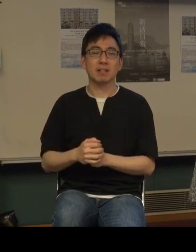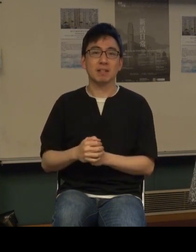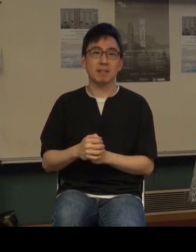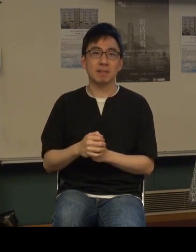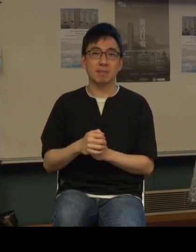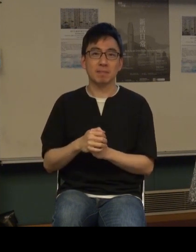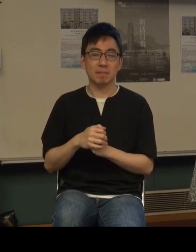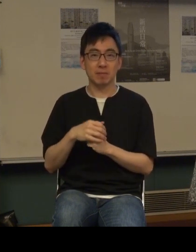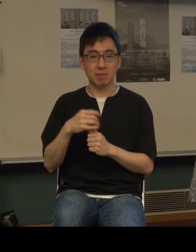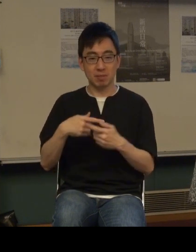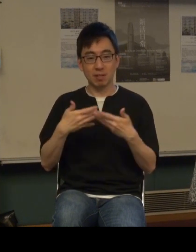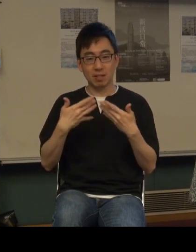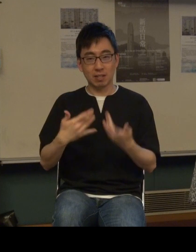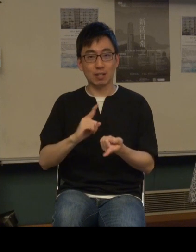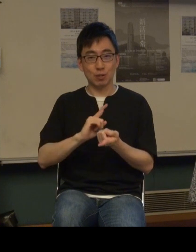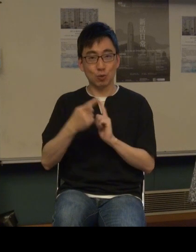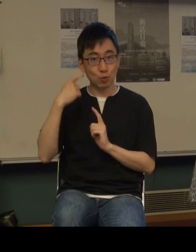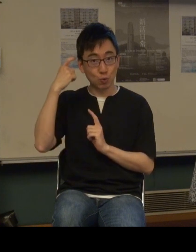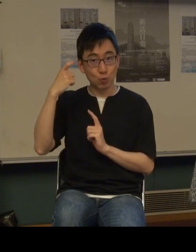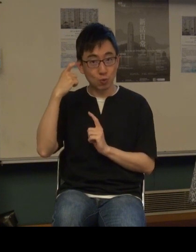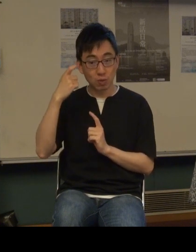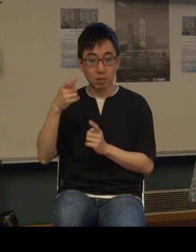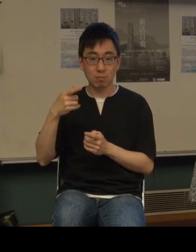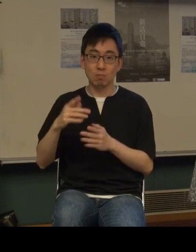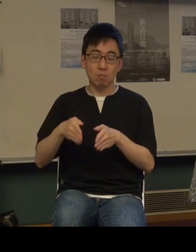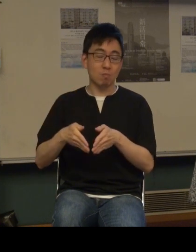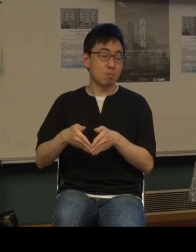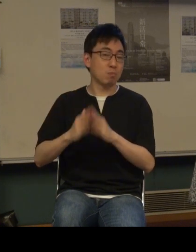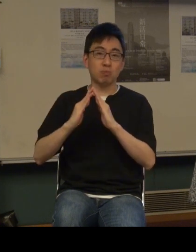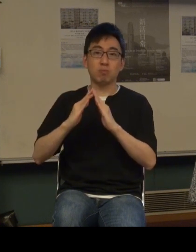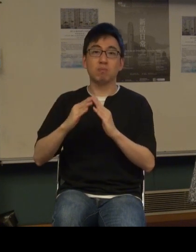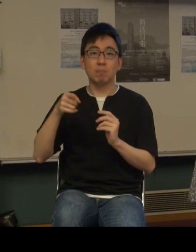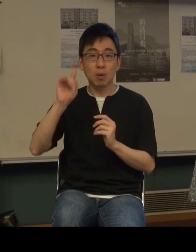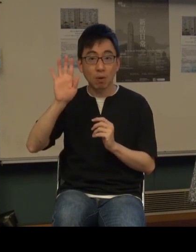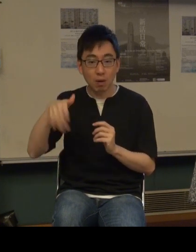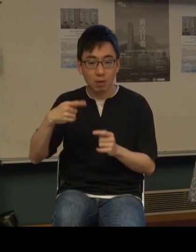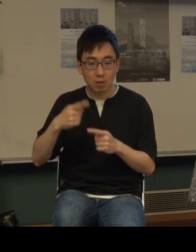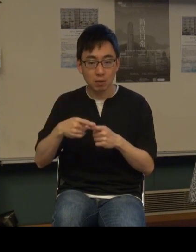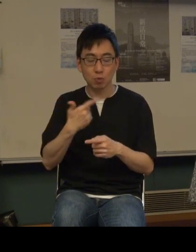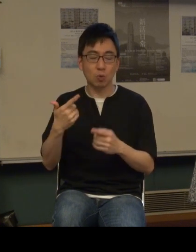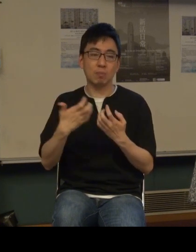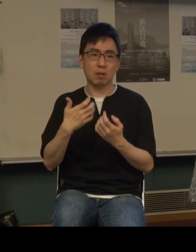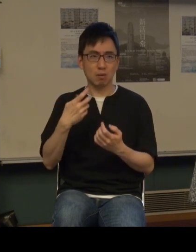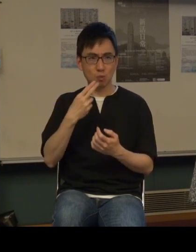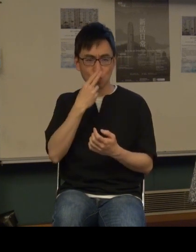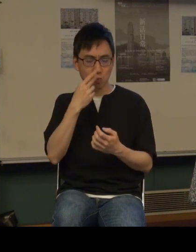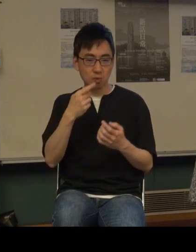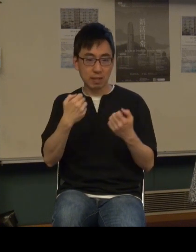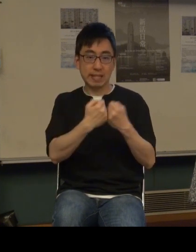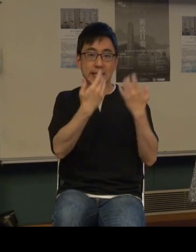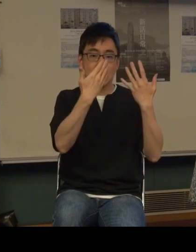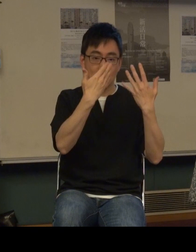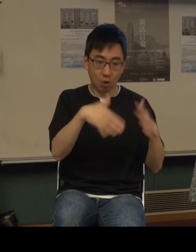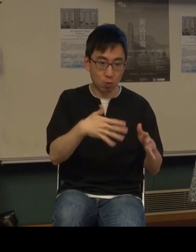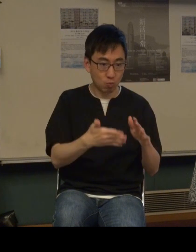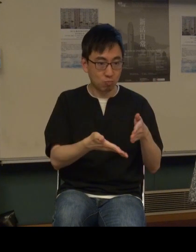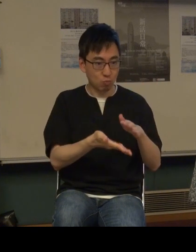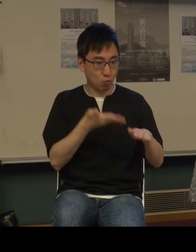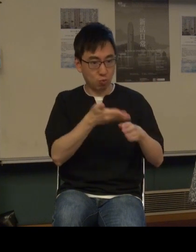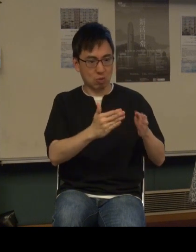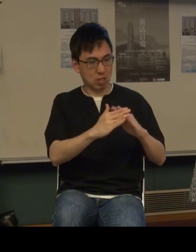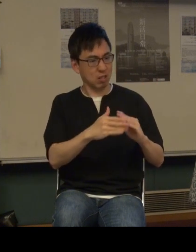個現代主義的個誕生呢，其實跟他們預計大戰之後要重建呢是有關係，即係